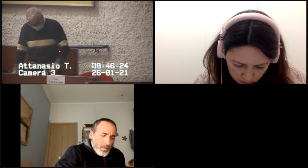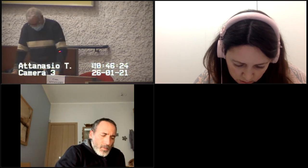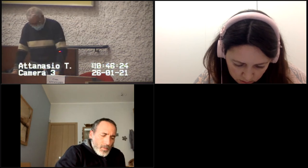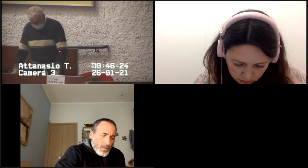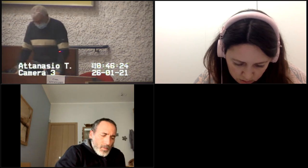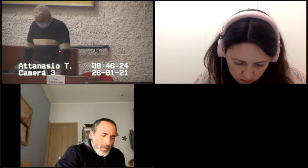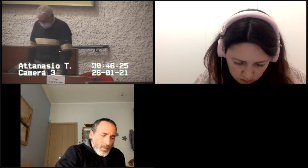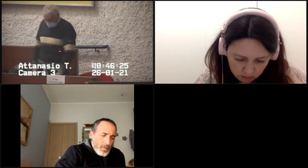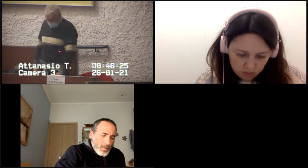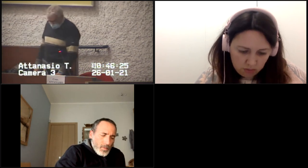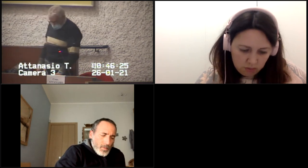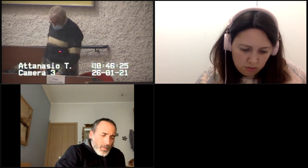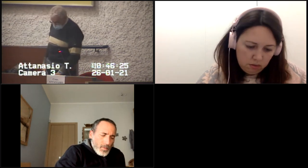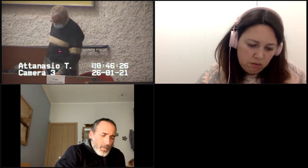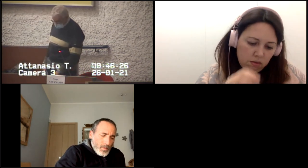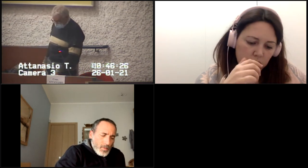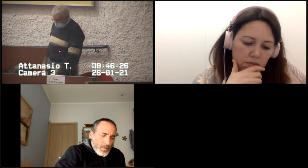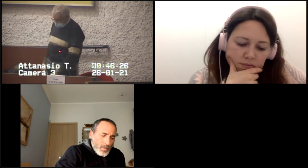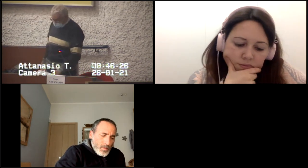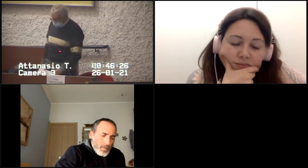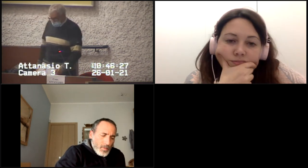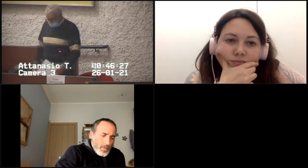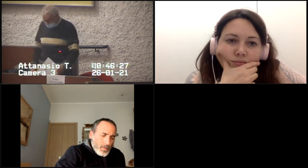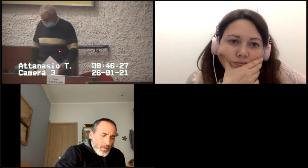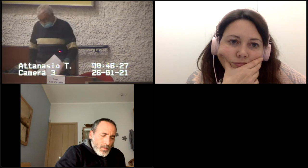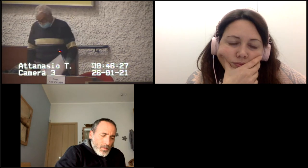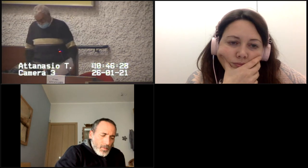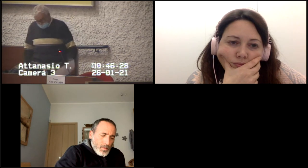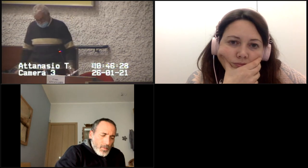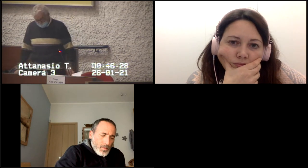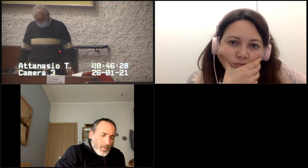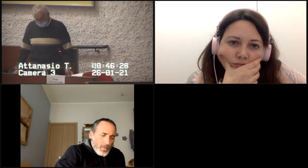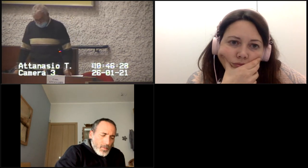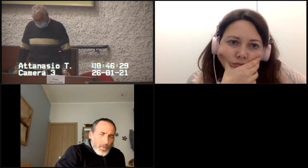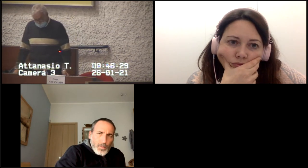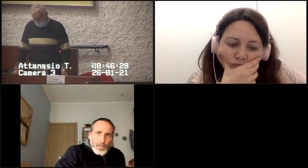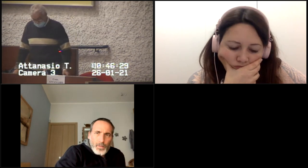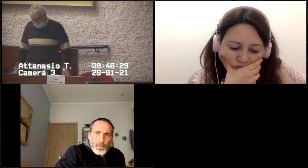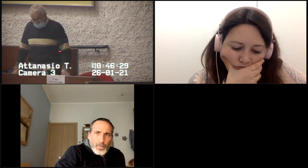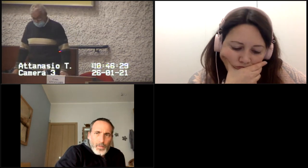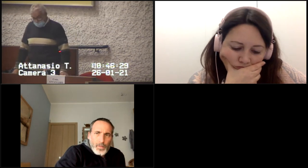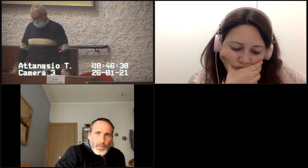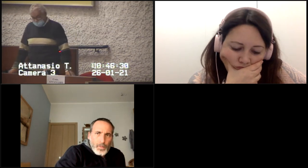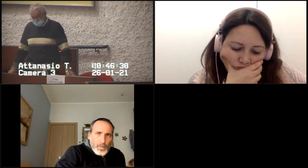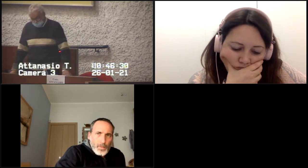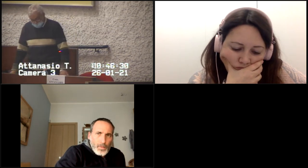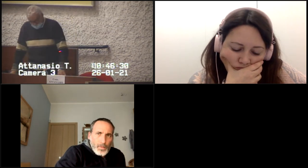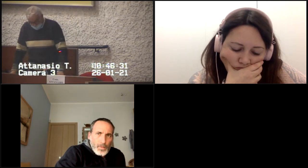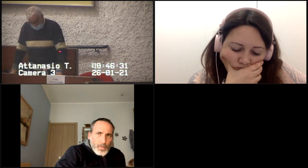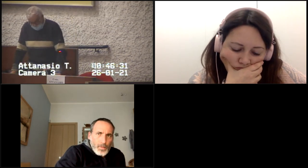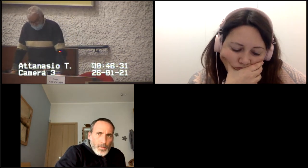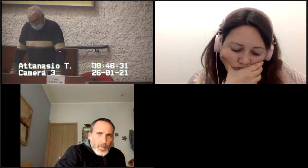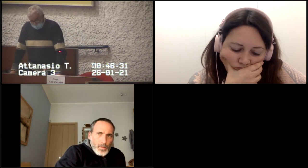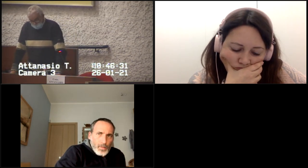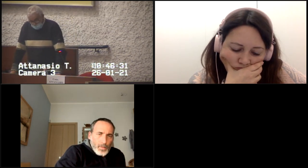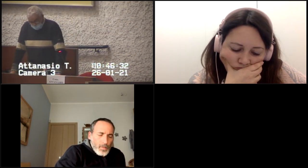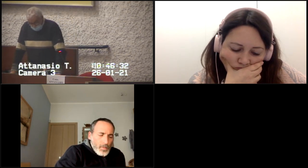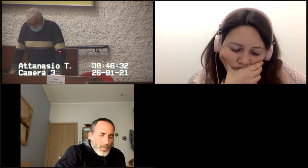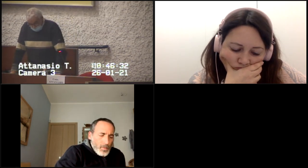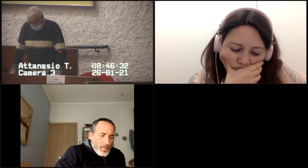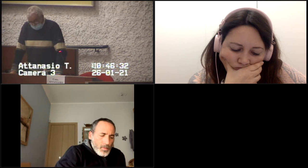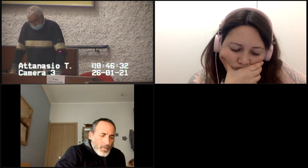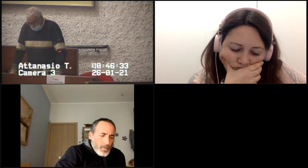comunica che l'amministrazione comunale ha già attivato tutte le procedure che porteranno alla istituzione di